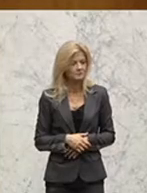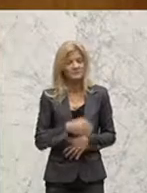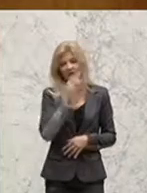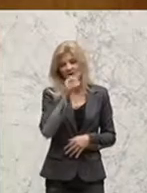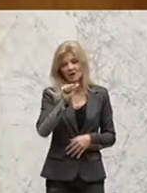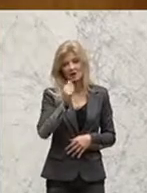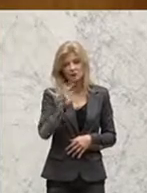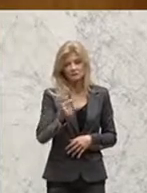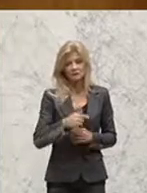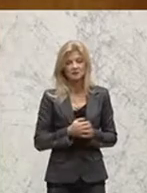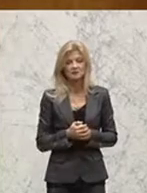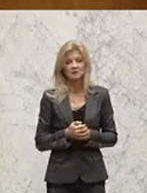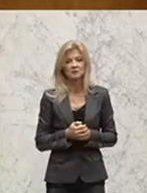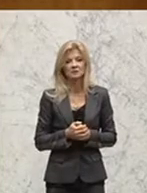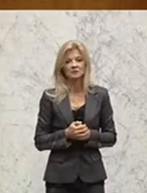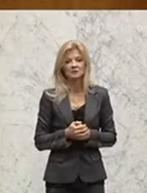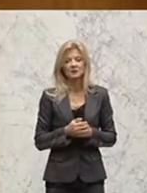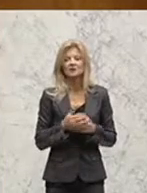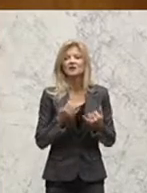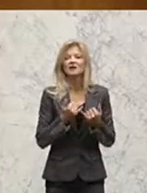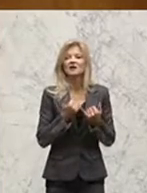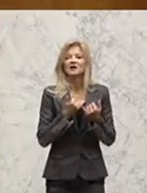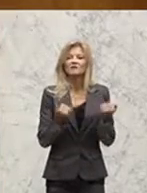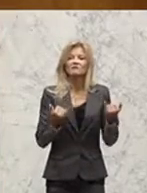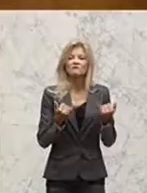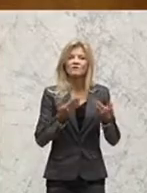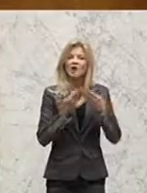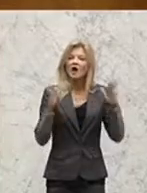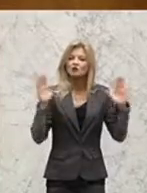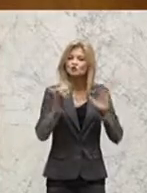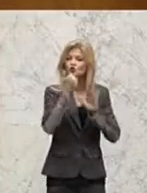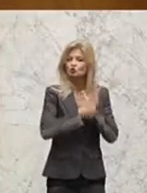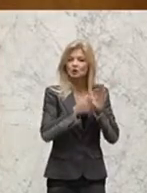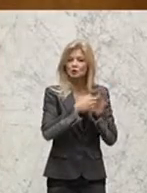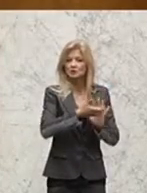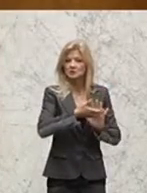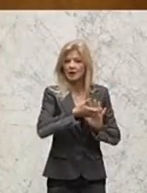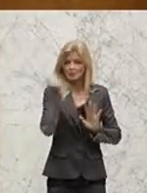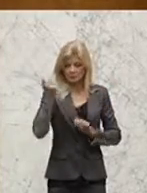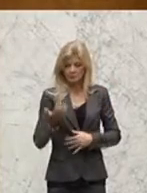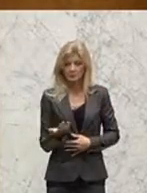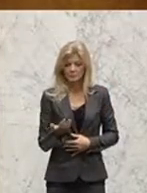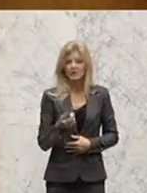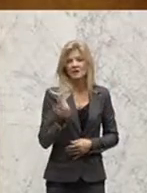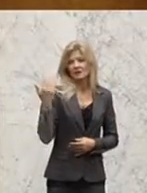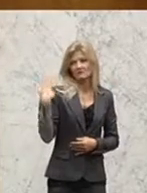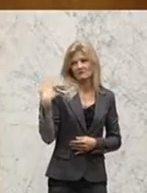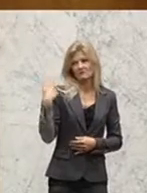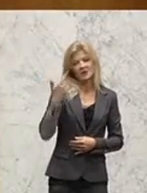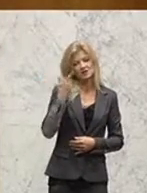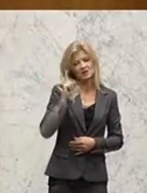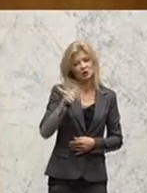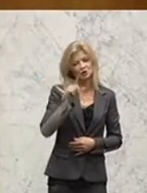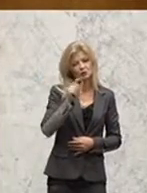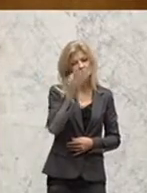die Aberkennung des Asylstatus. Im Jahr 2012 kam es zu 424